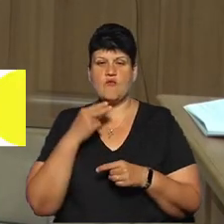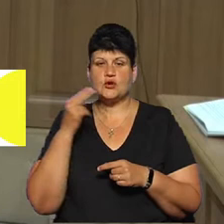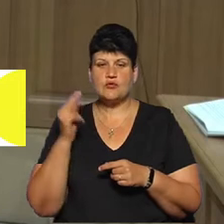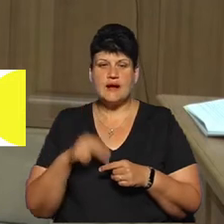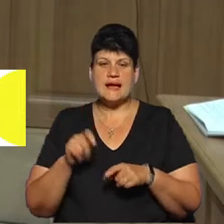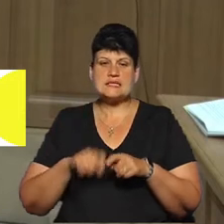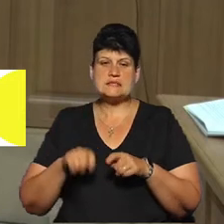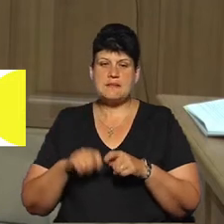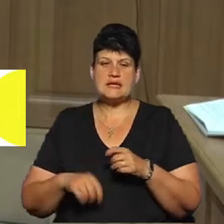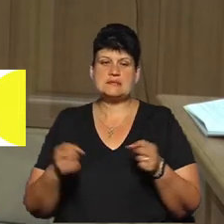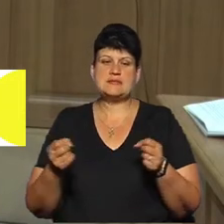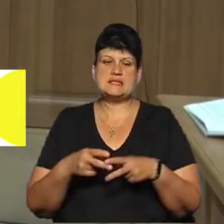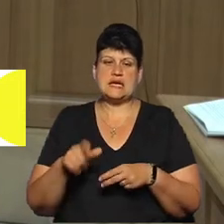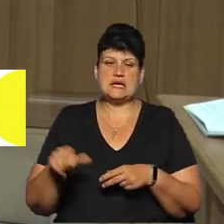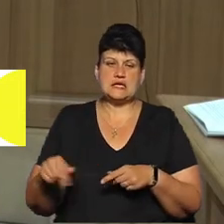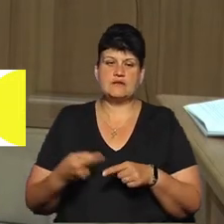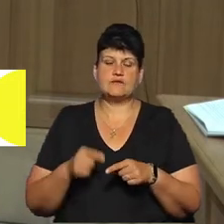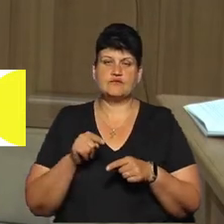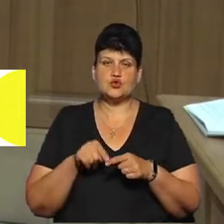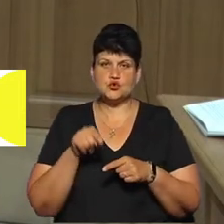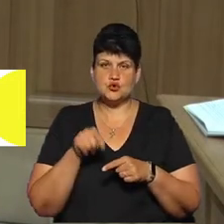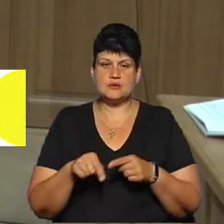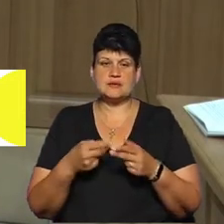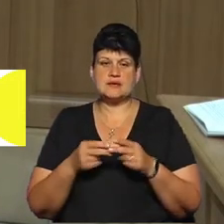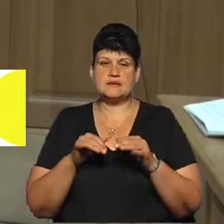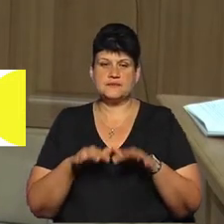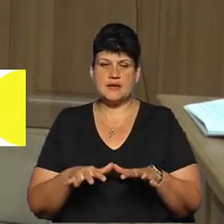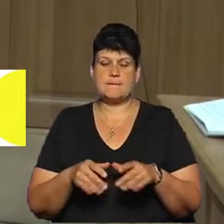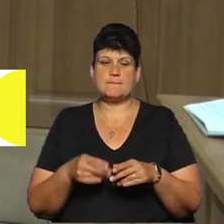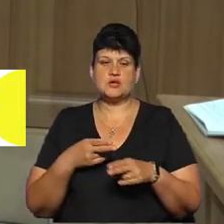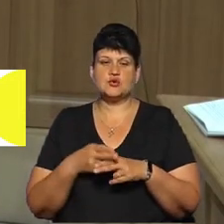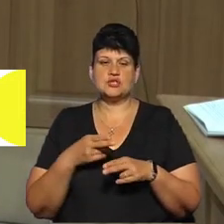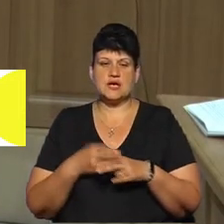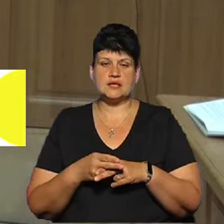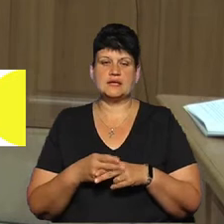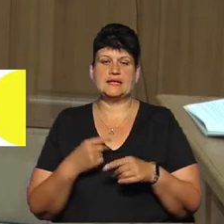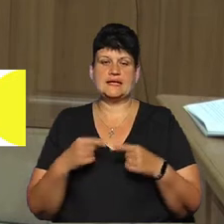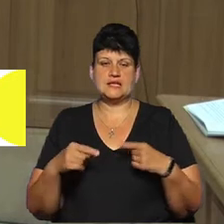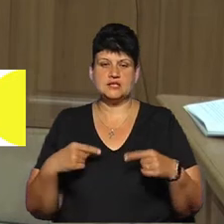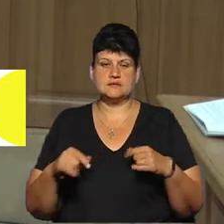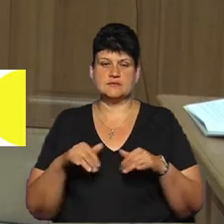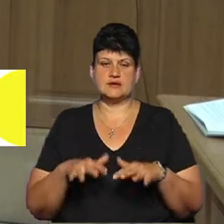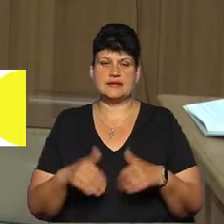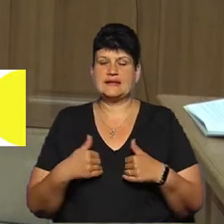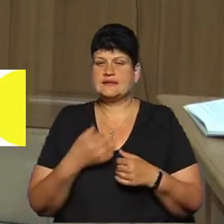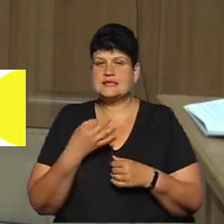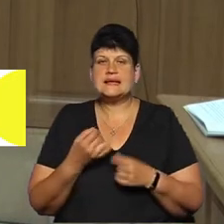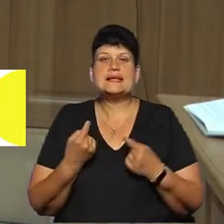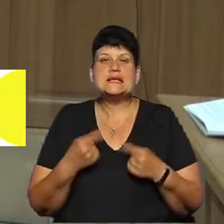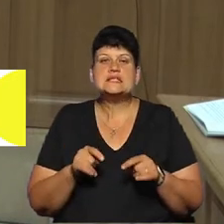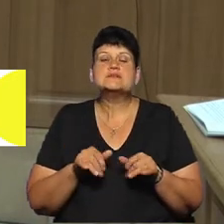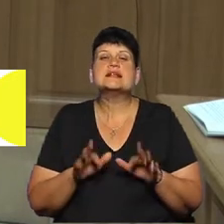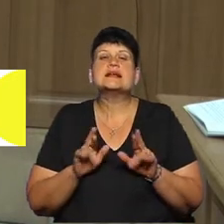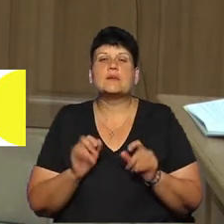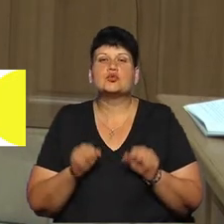спеціалістів у цьому кримінальному провадженні. Третє, перешкоджати кримінальному провадженню іншим чином. Ну, навіть не назвуть яким іншим чином, як він може перешкоджати,